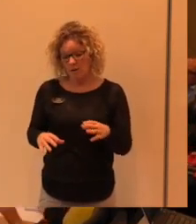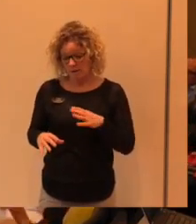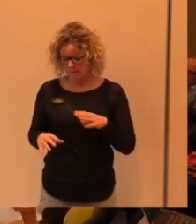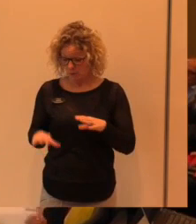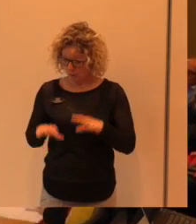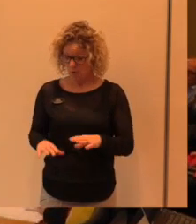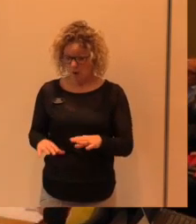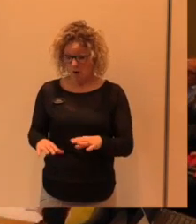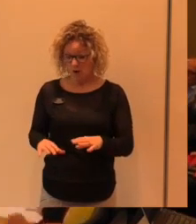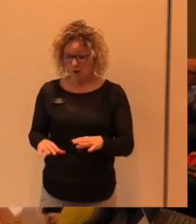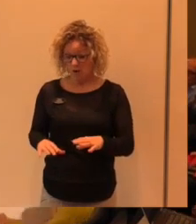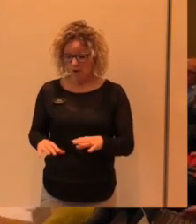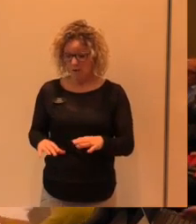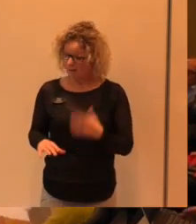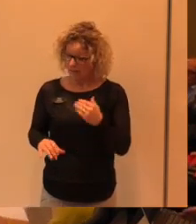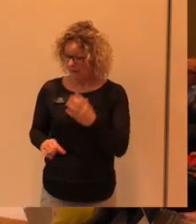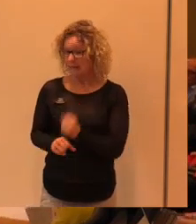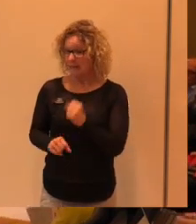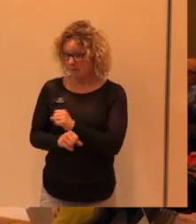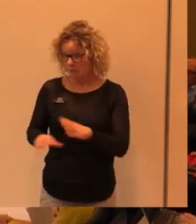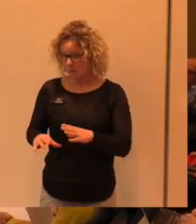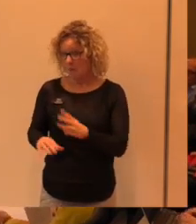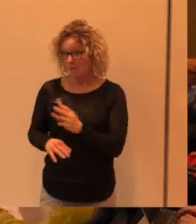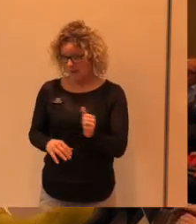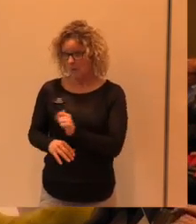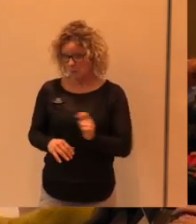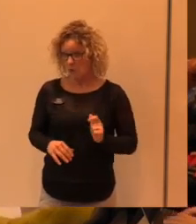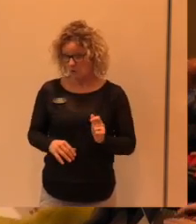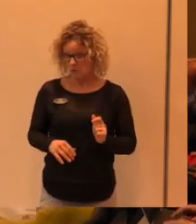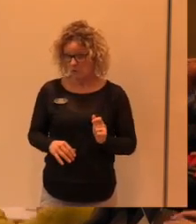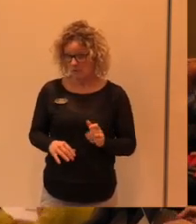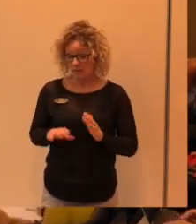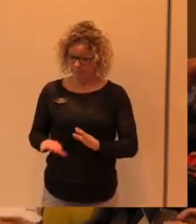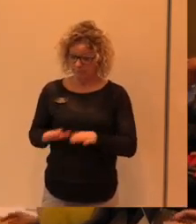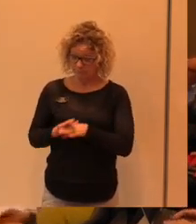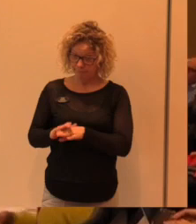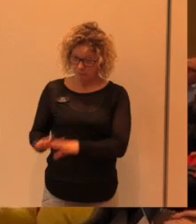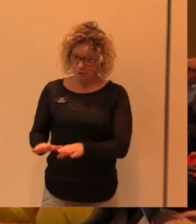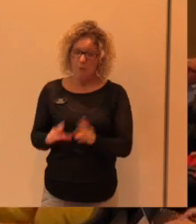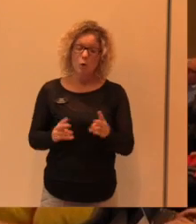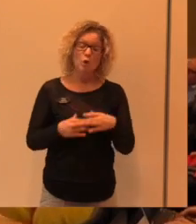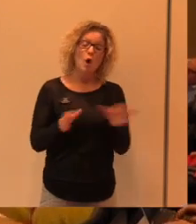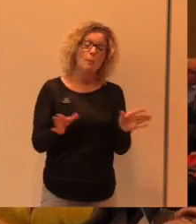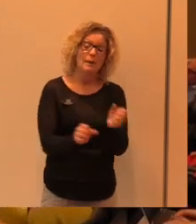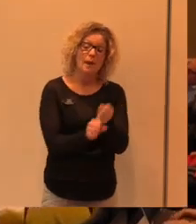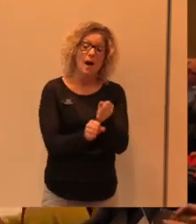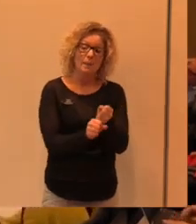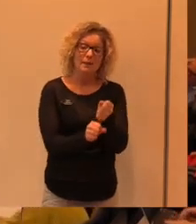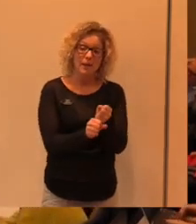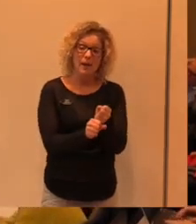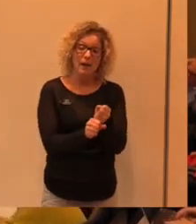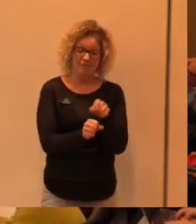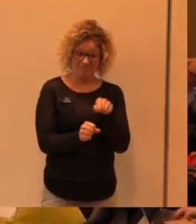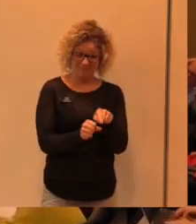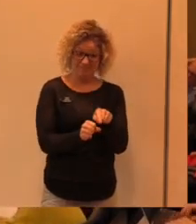sökbar eller hittbar som man kan säga på webben. Vi har också ett öppet arbetssätt